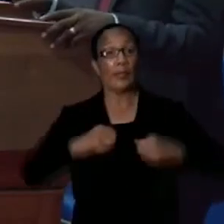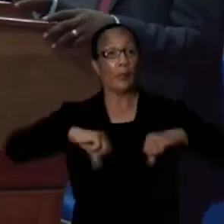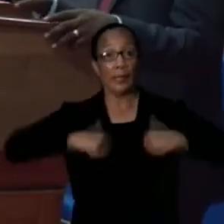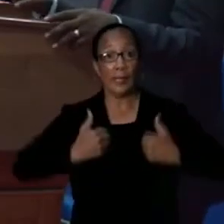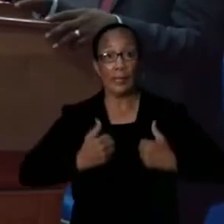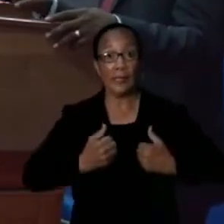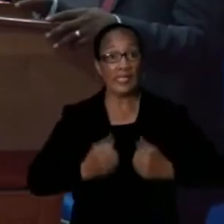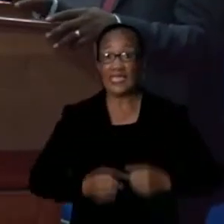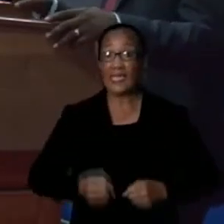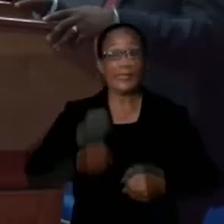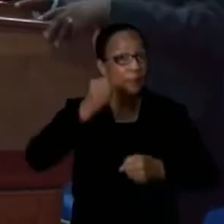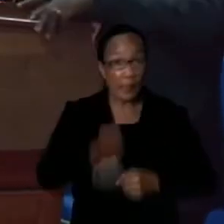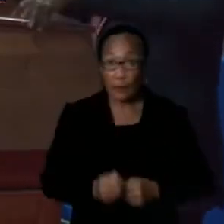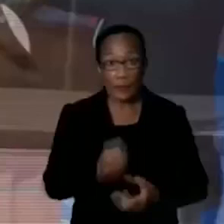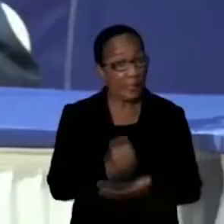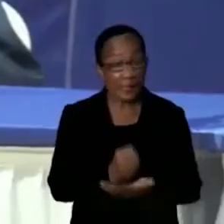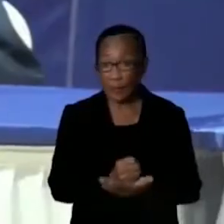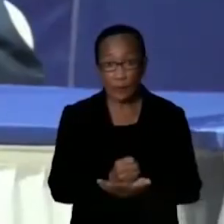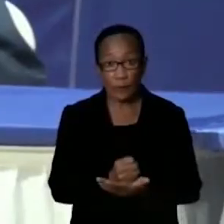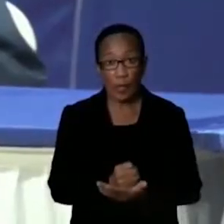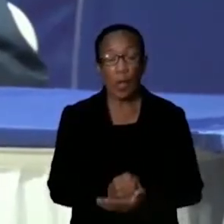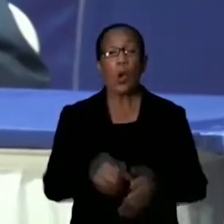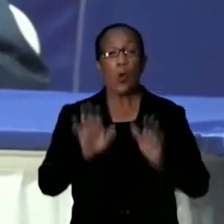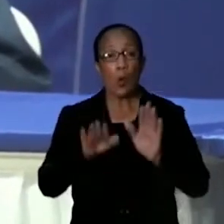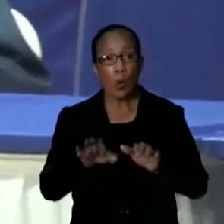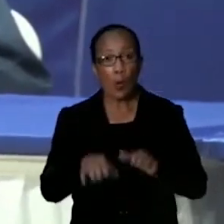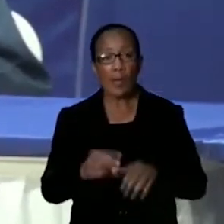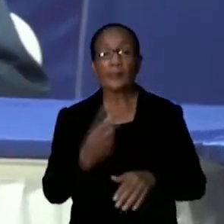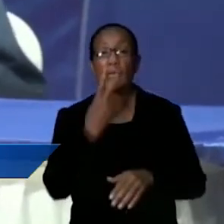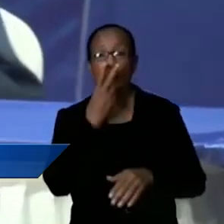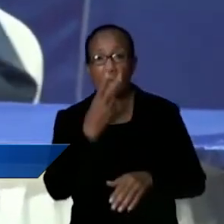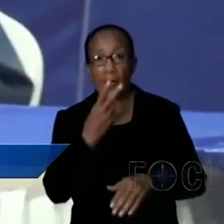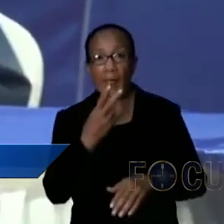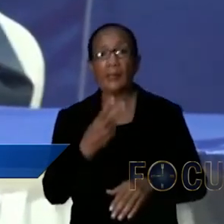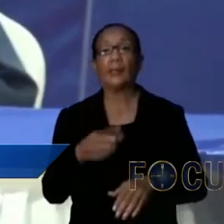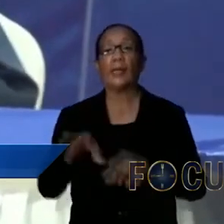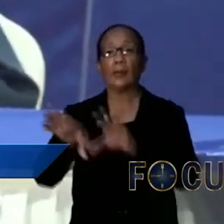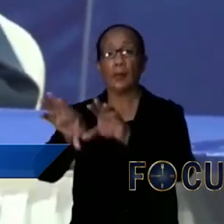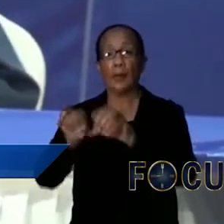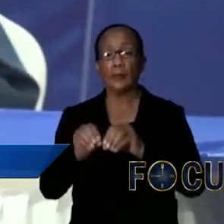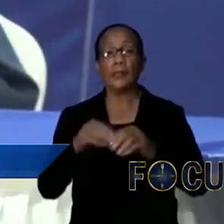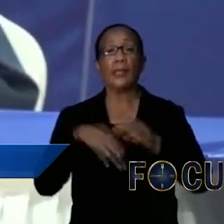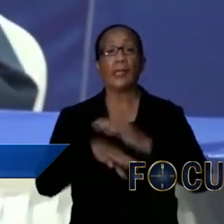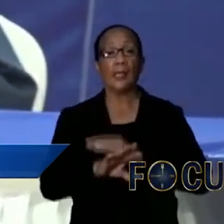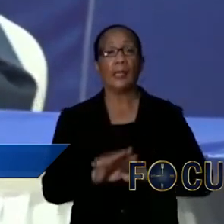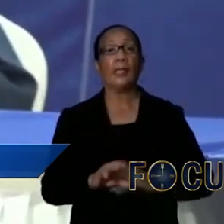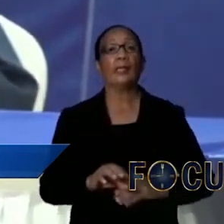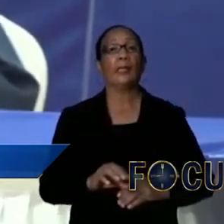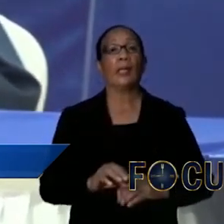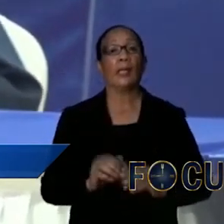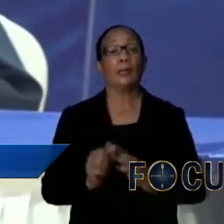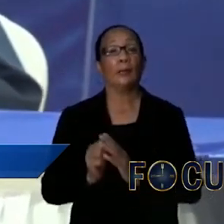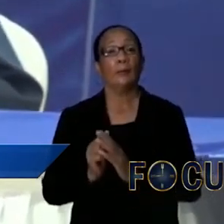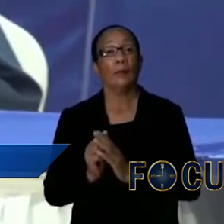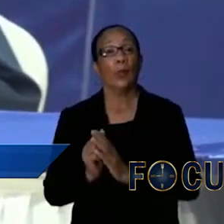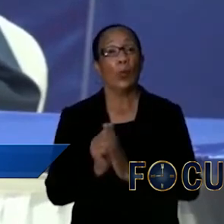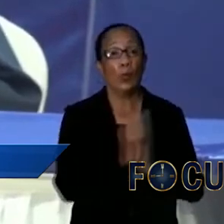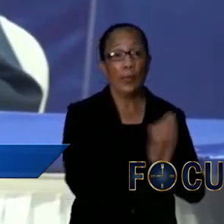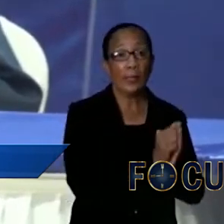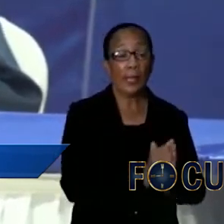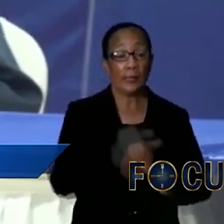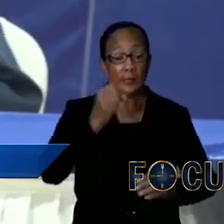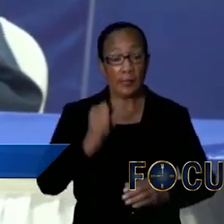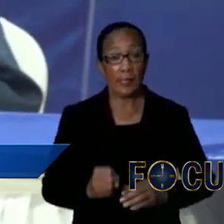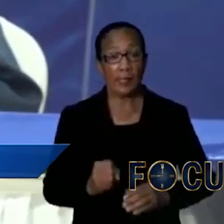niet definitief. We wachten even de maatregelen af in het weekend. Wat zeker is, is dat onze